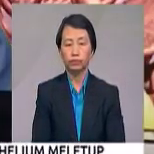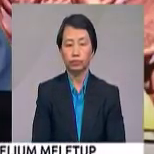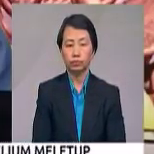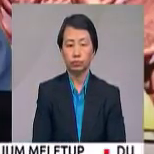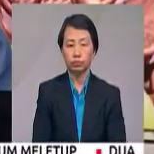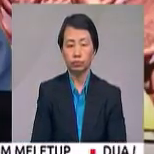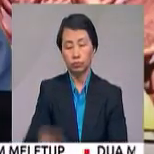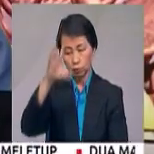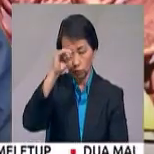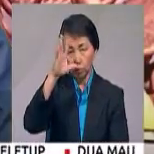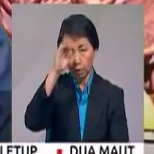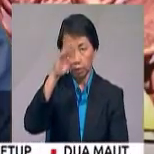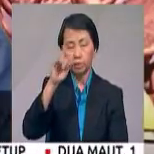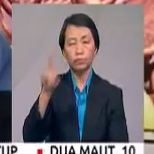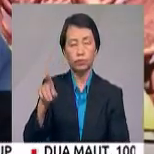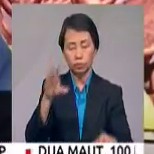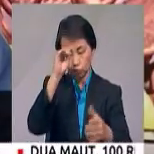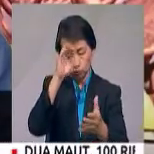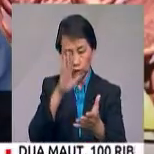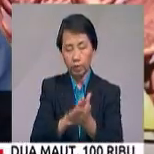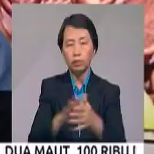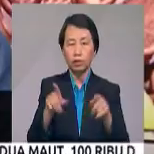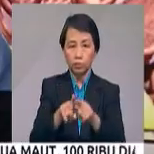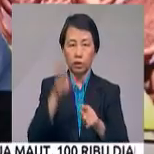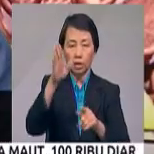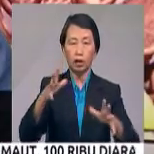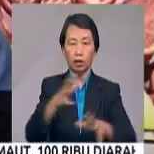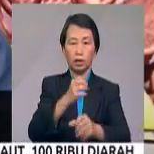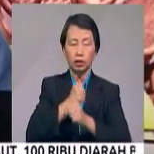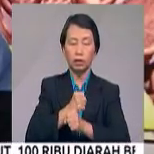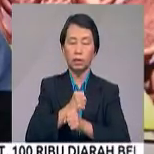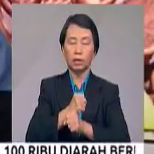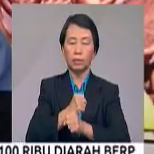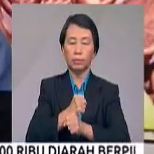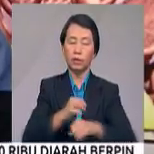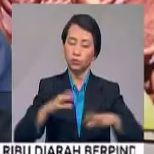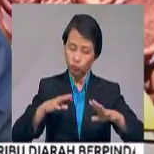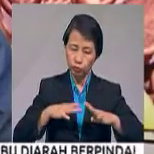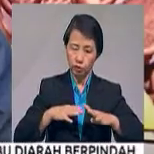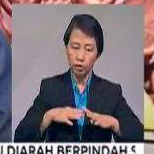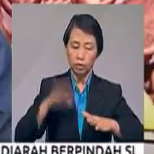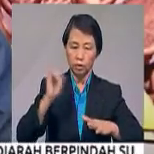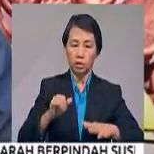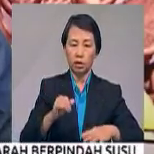we're going to give paternity leave. They're plus and minus. These are